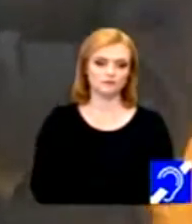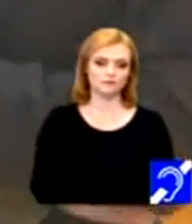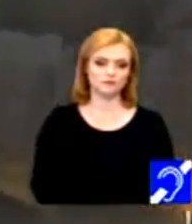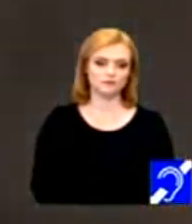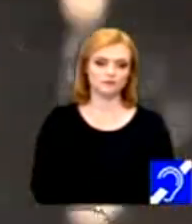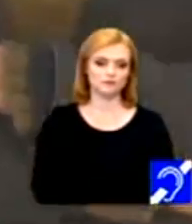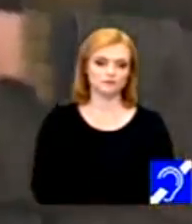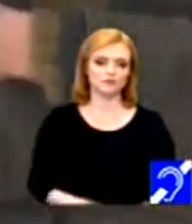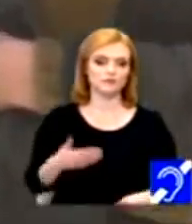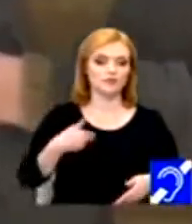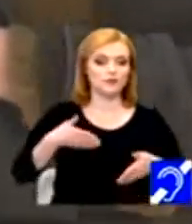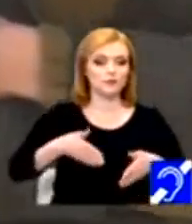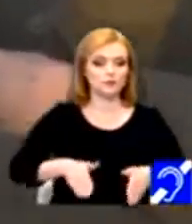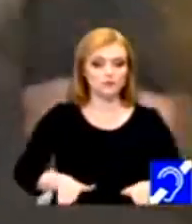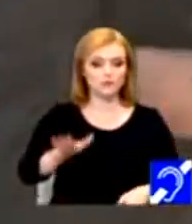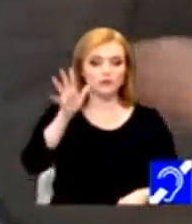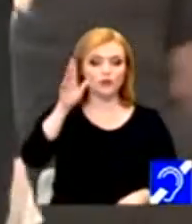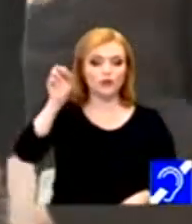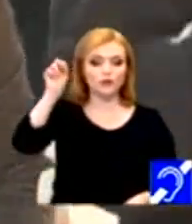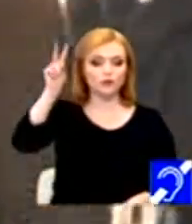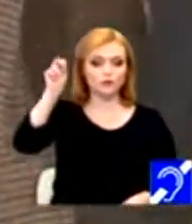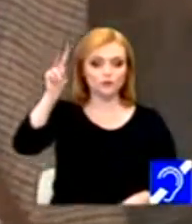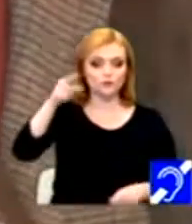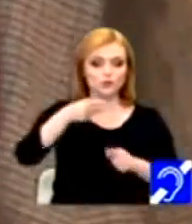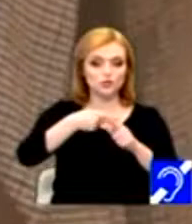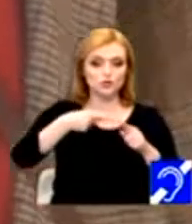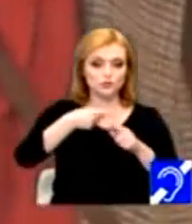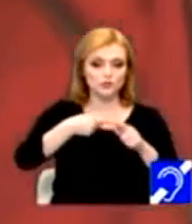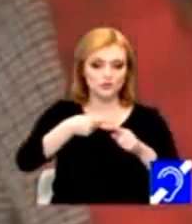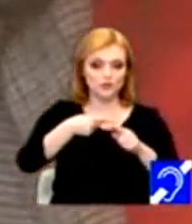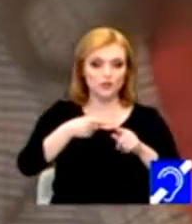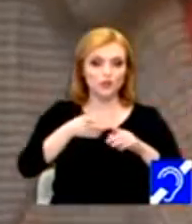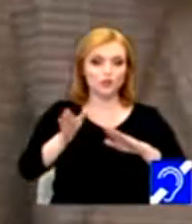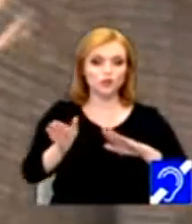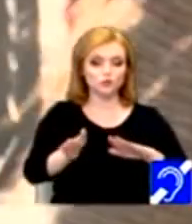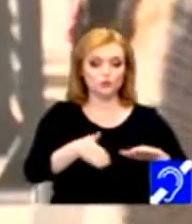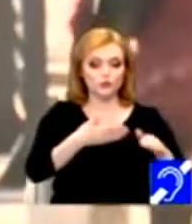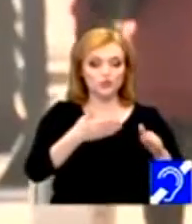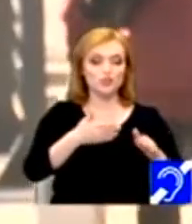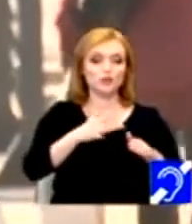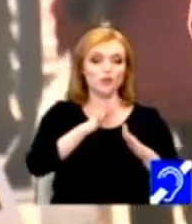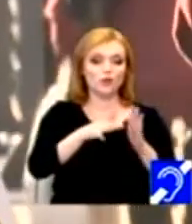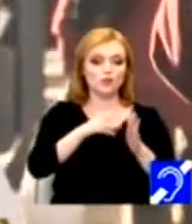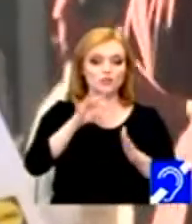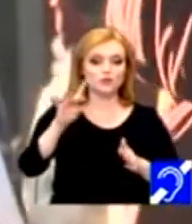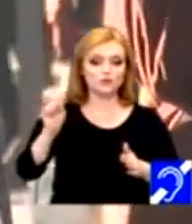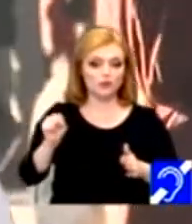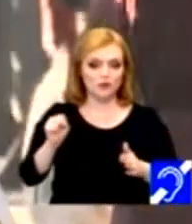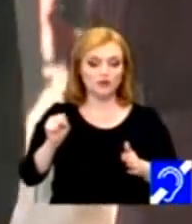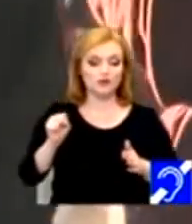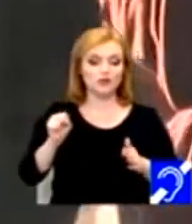M-am născut la ora 12:30, la puțin timp după ce Timișoara a fost declarat oraș